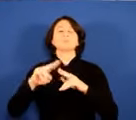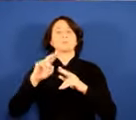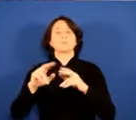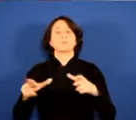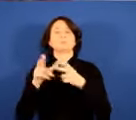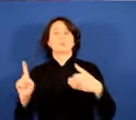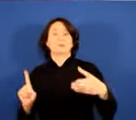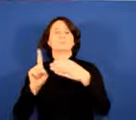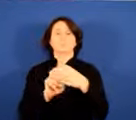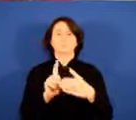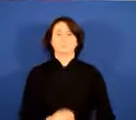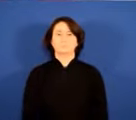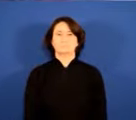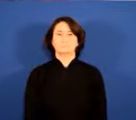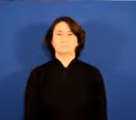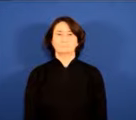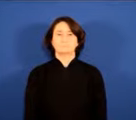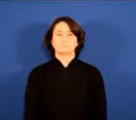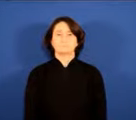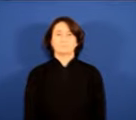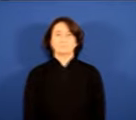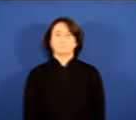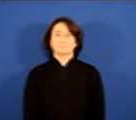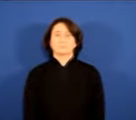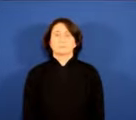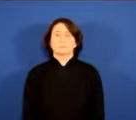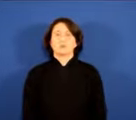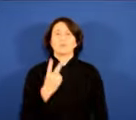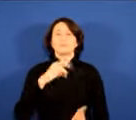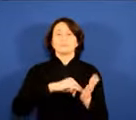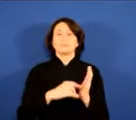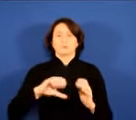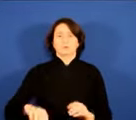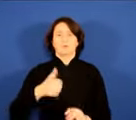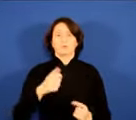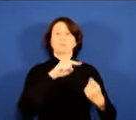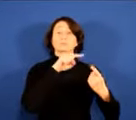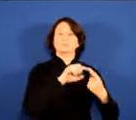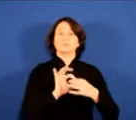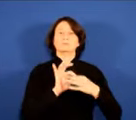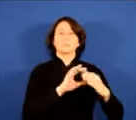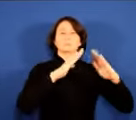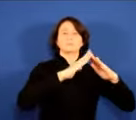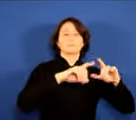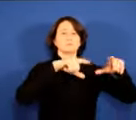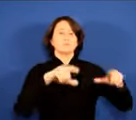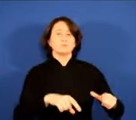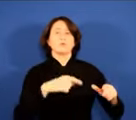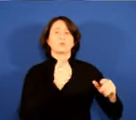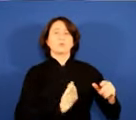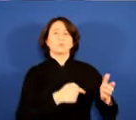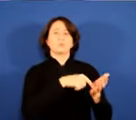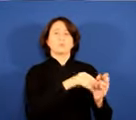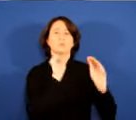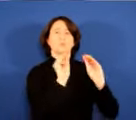eusteko apustua berretsi du. Halaber, Aldundiak 2 proiektu onartu ditu, ondarearen gaineko zerga berria eta iruzur